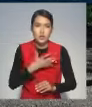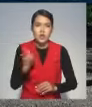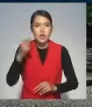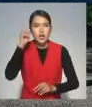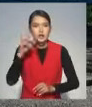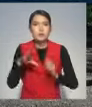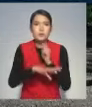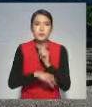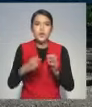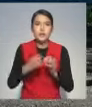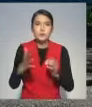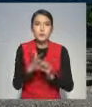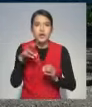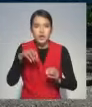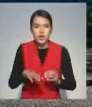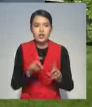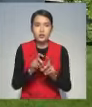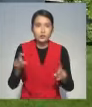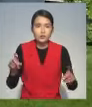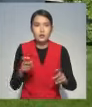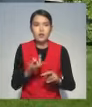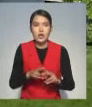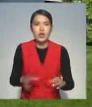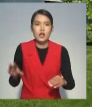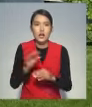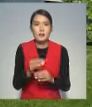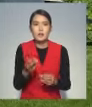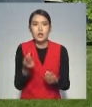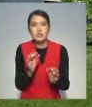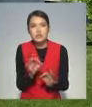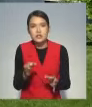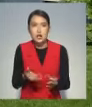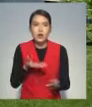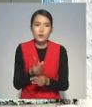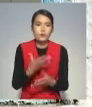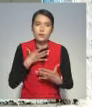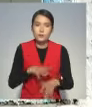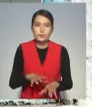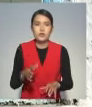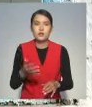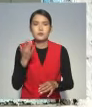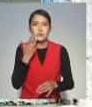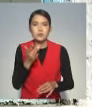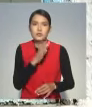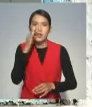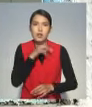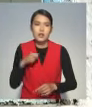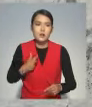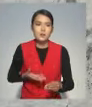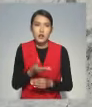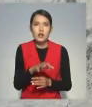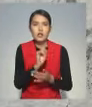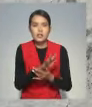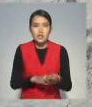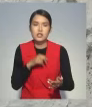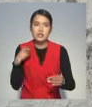подчеркивает, последние 15 лет на ремонт школы из бюджета выделялись копейки. Все держалось на плечах родителей-предпринимателей. Они готовы и дальше